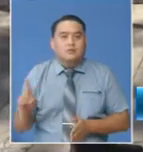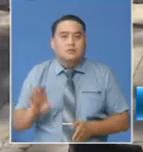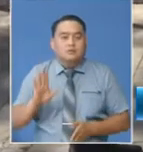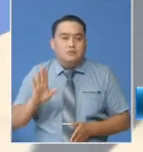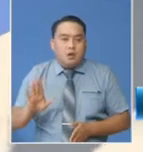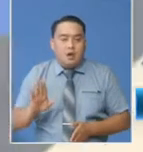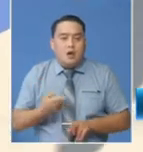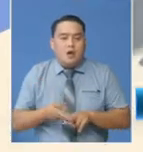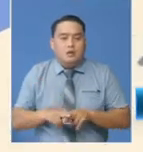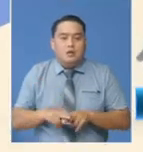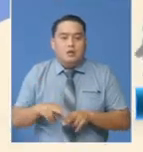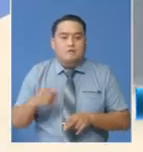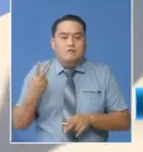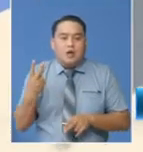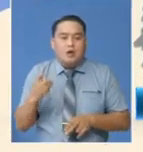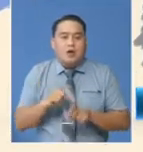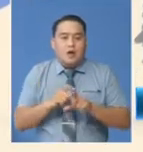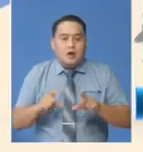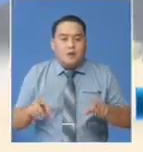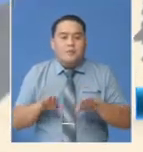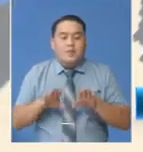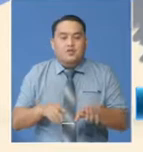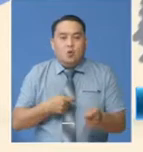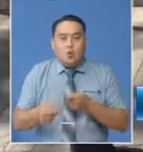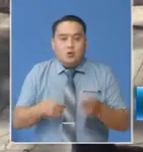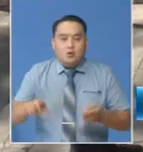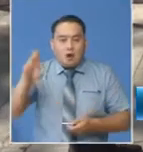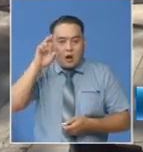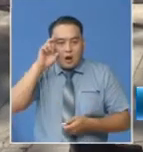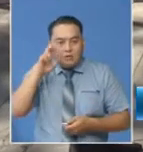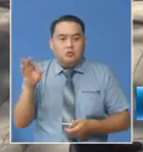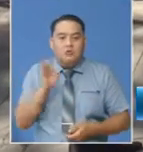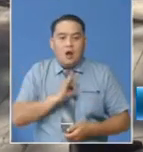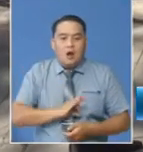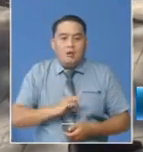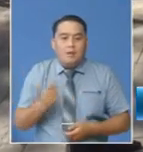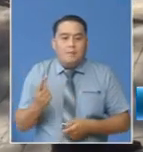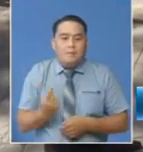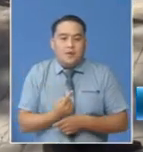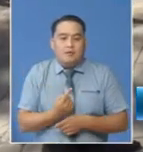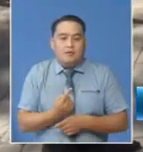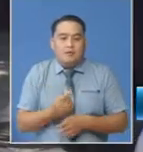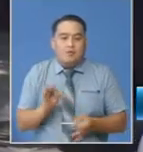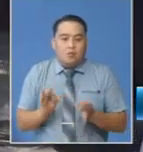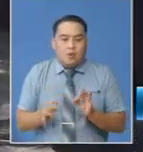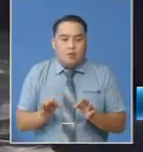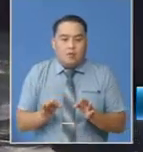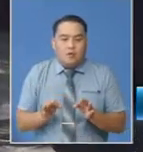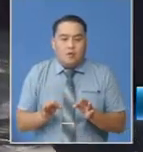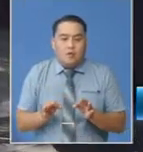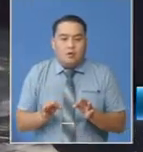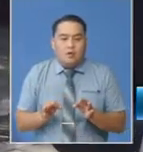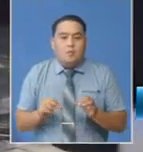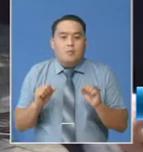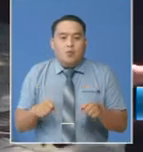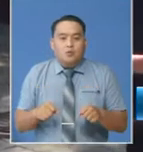символы. Это герб на втором этаже в здании местного управления государственных доходов. На первый взгляд все в норме. Но увы.